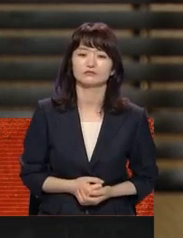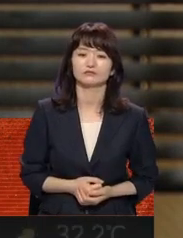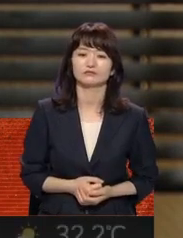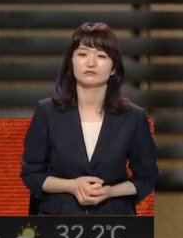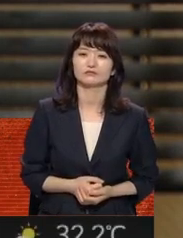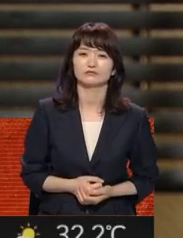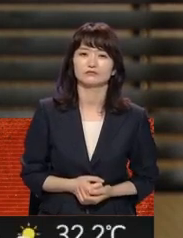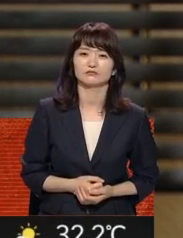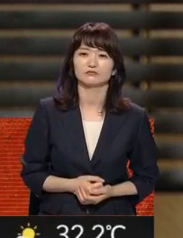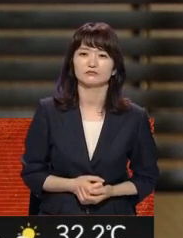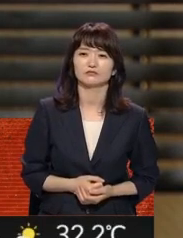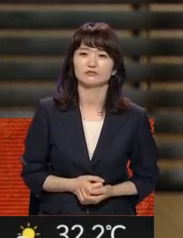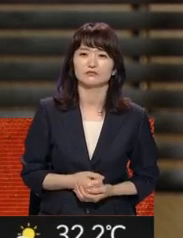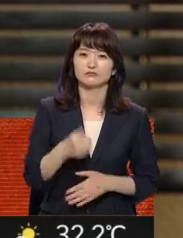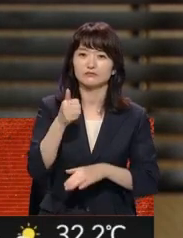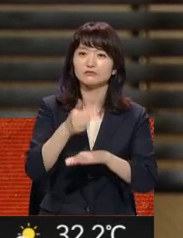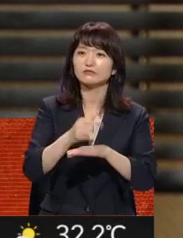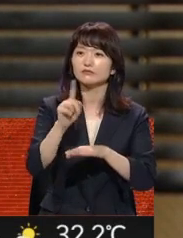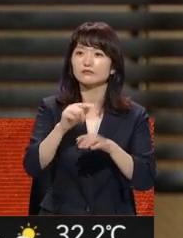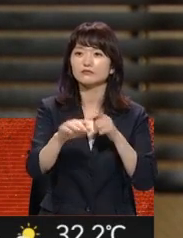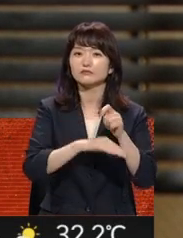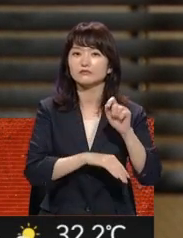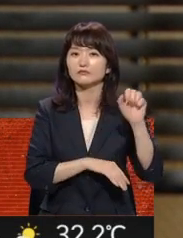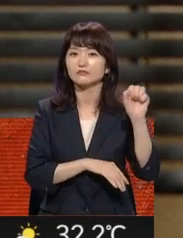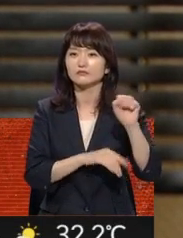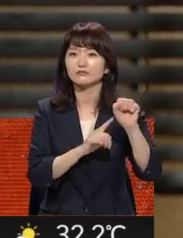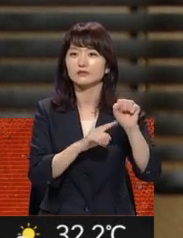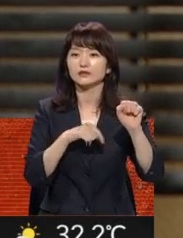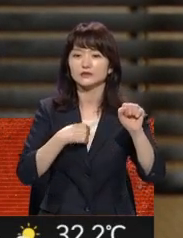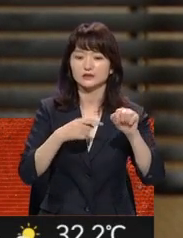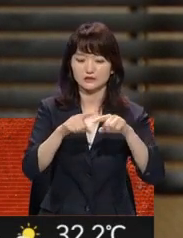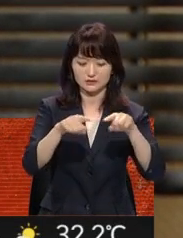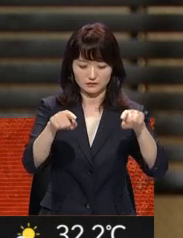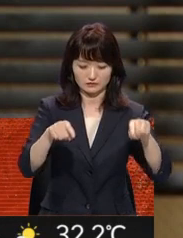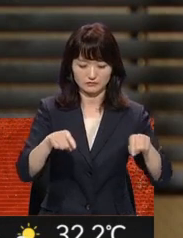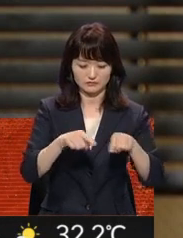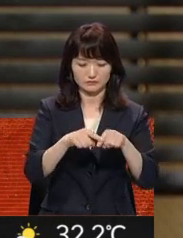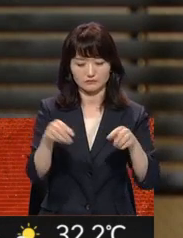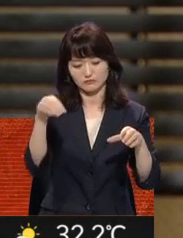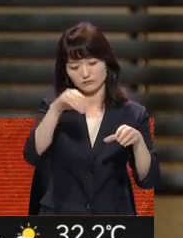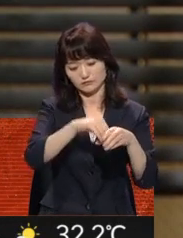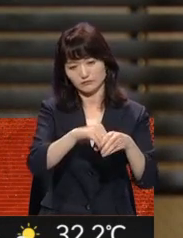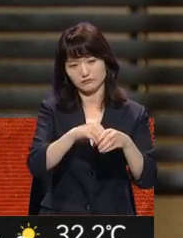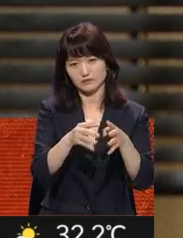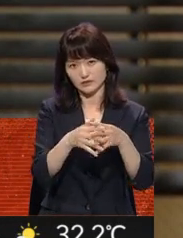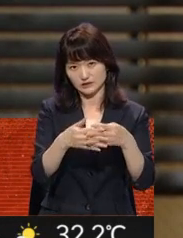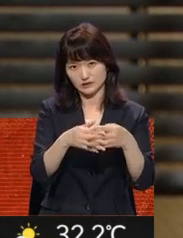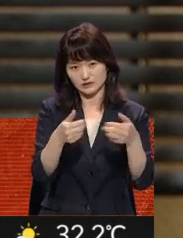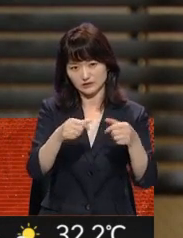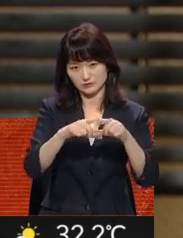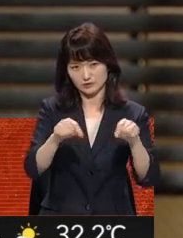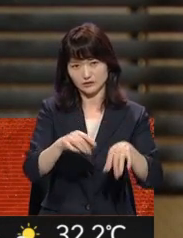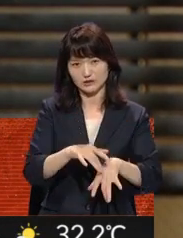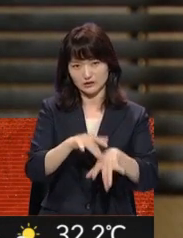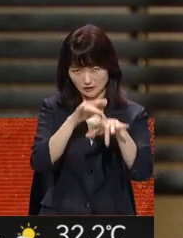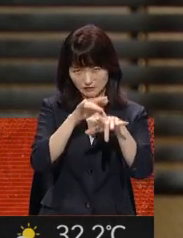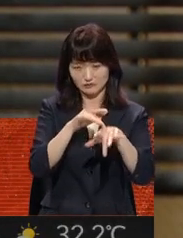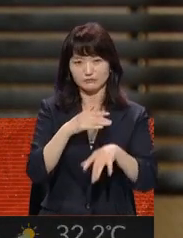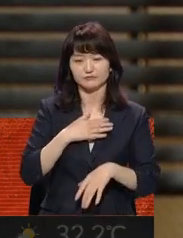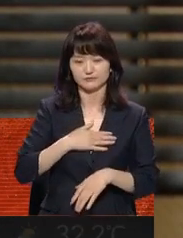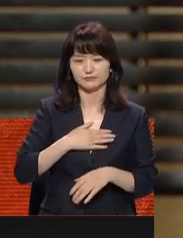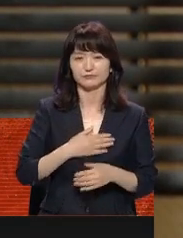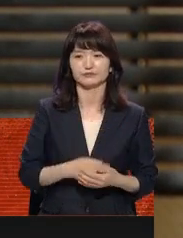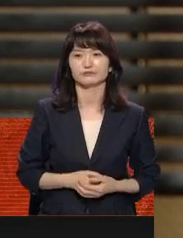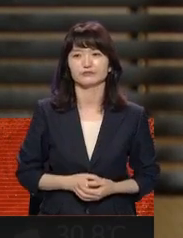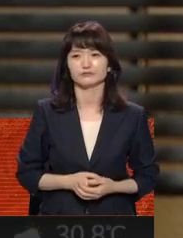보다라고 했는데 나중에 택시기사분께서 자기가 콘솔 박스에 넣어놨던 지갑이 뭐 그 안에 신분증까지 싹 사라진 것을 알게 되는데요.